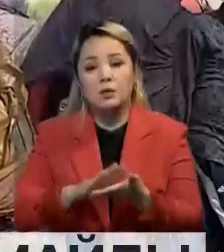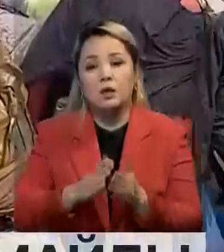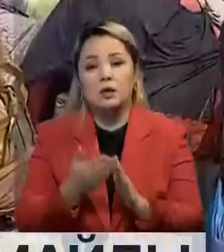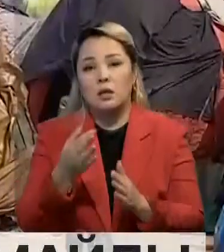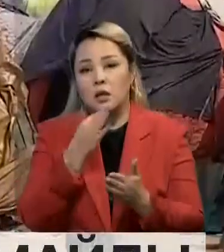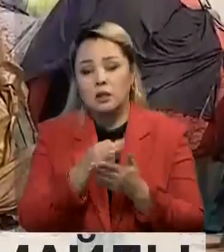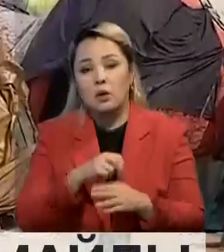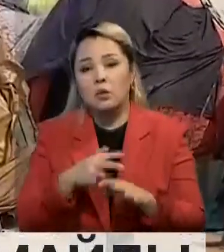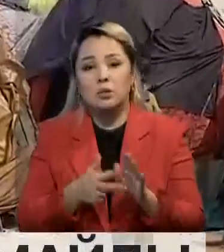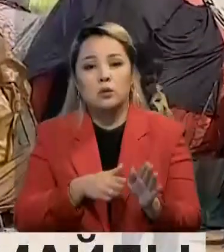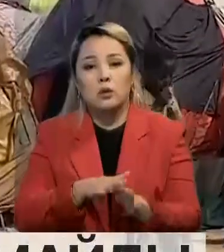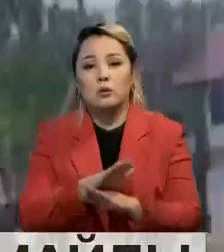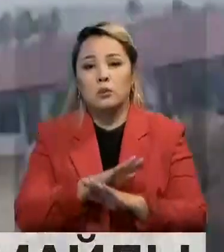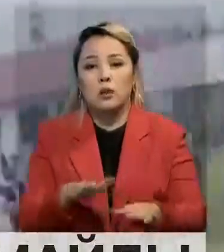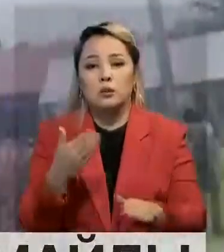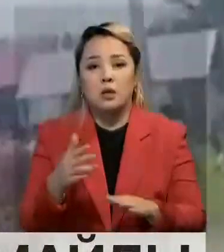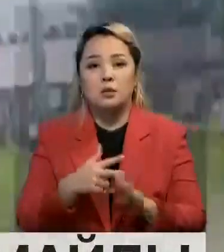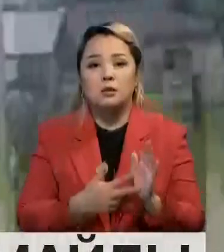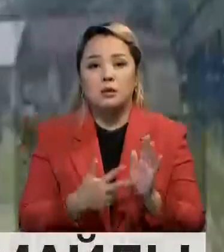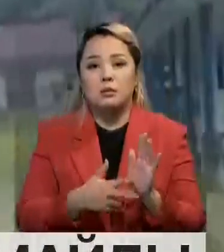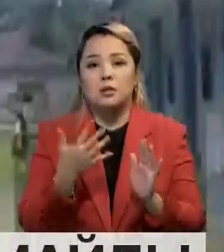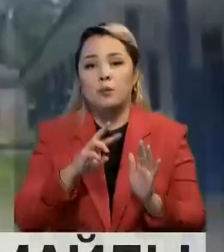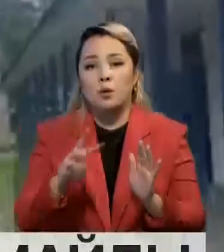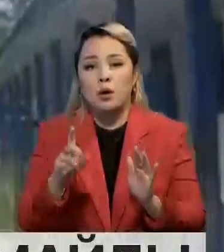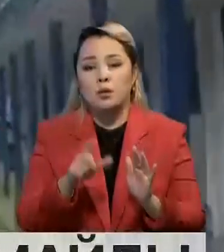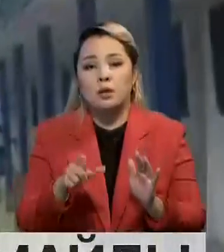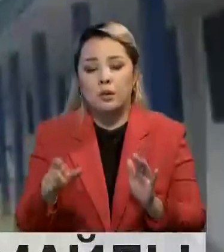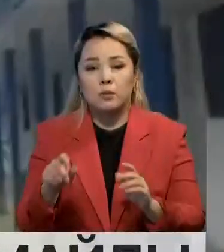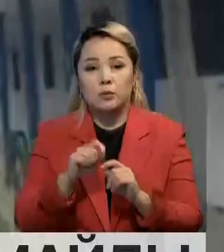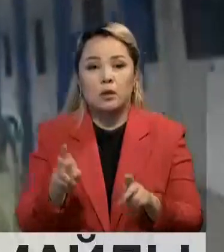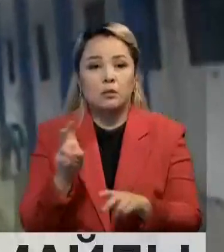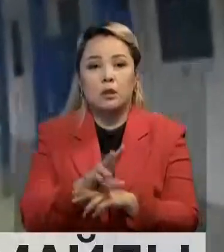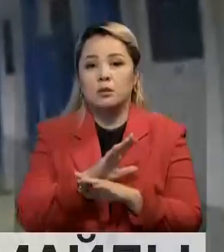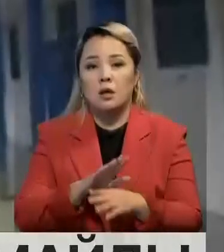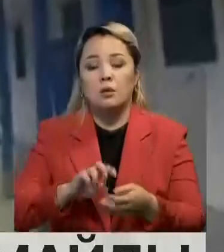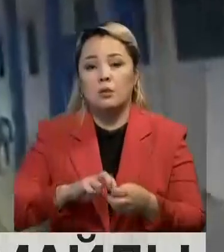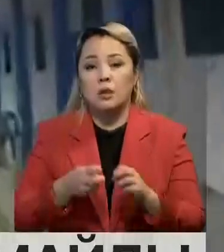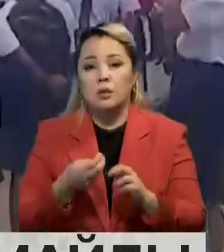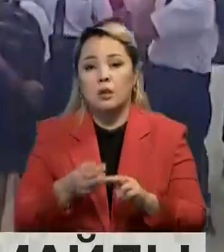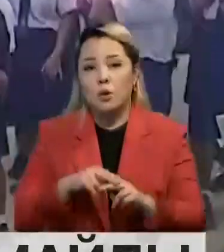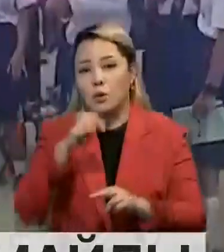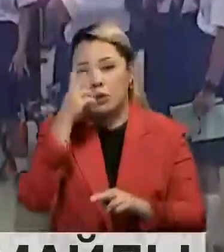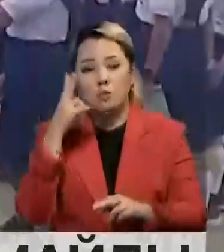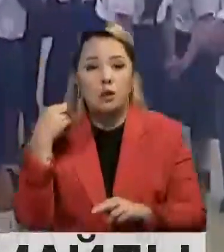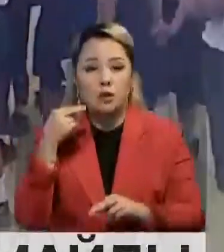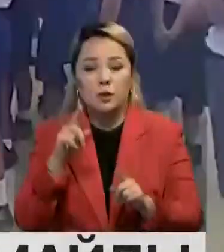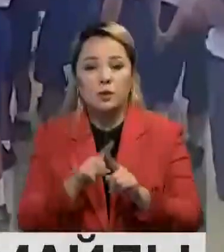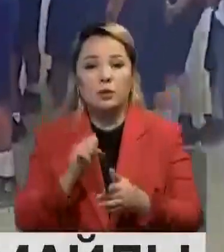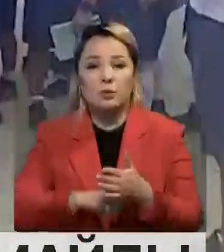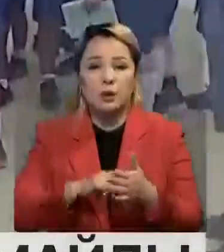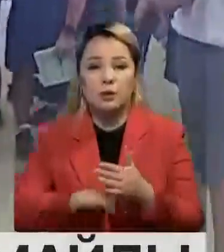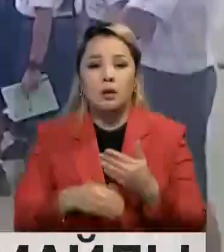Мұнда кәмелетке толмаған 85 миллион адам биыл сабаққа бармады. Мұнда мәселен Үндістан мен Пәкістан секілді